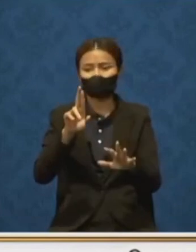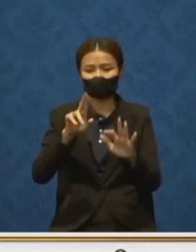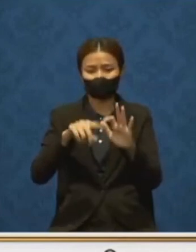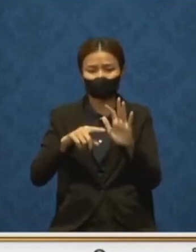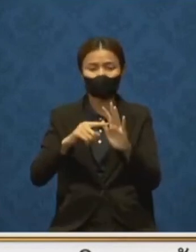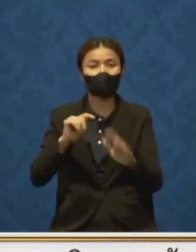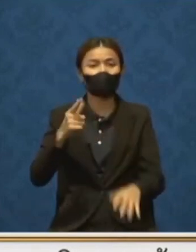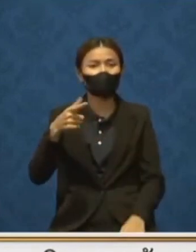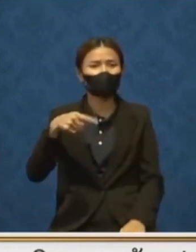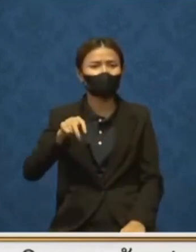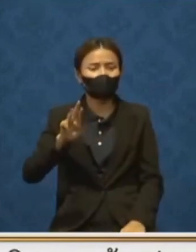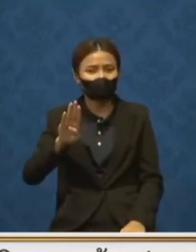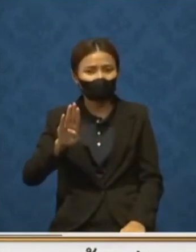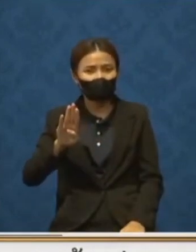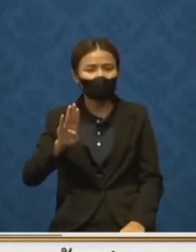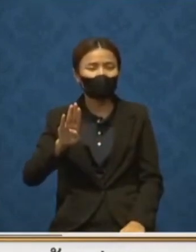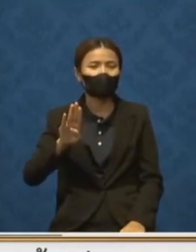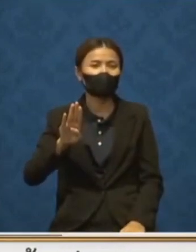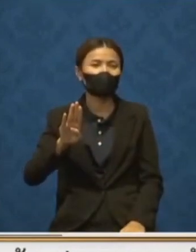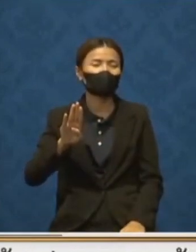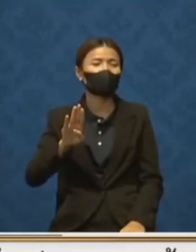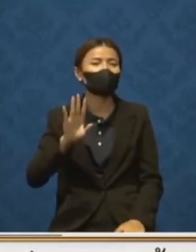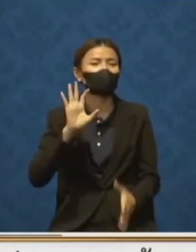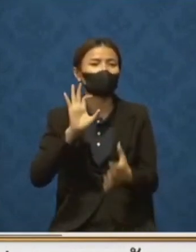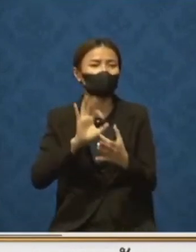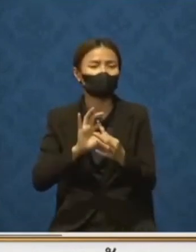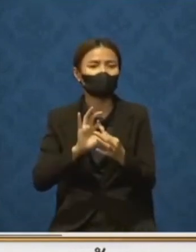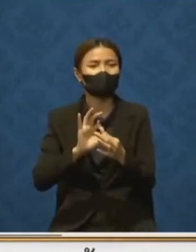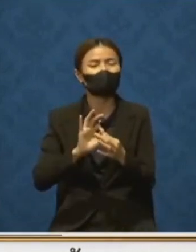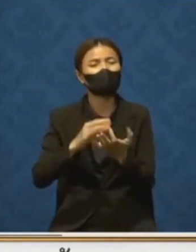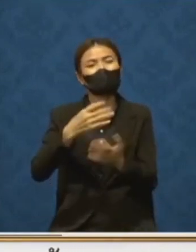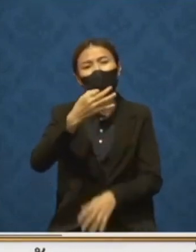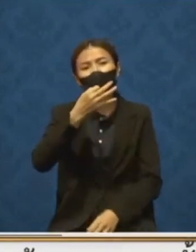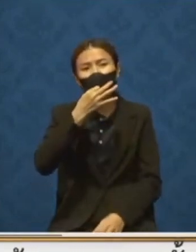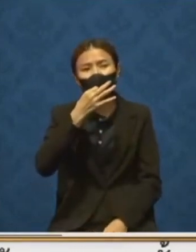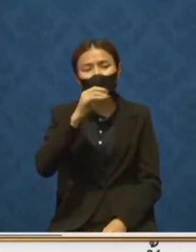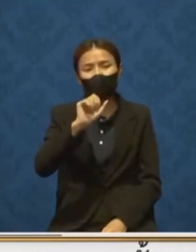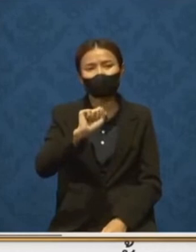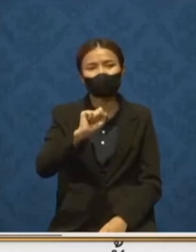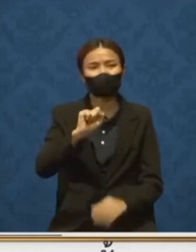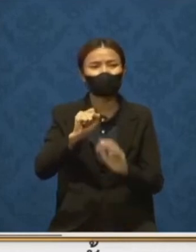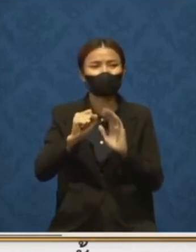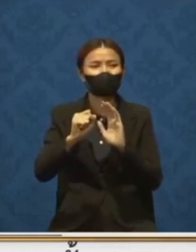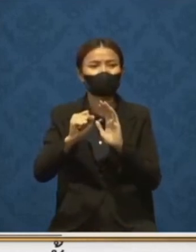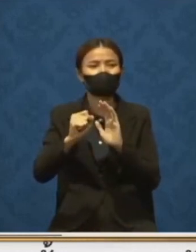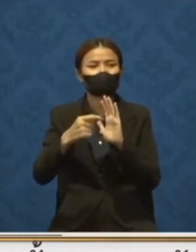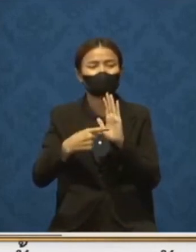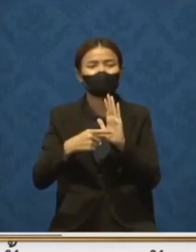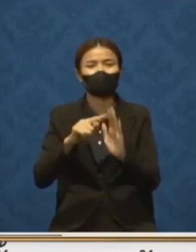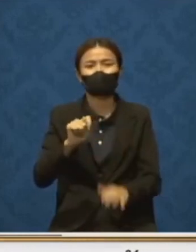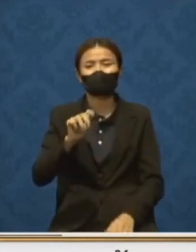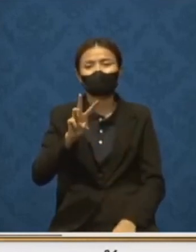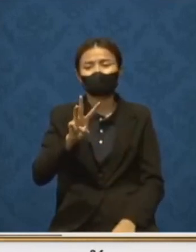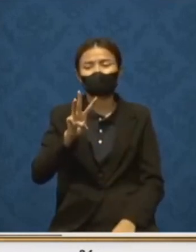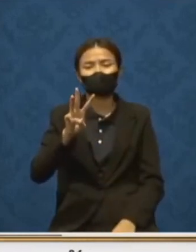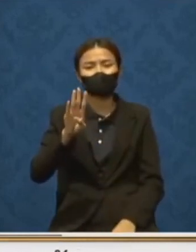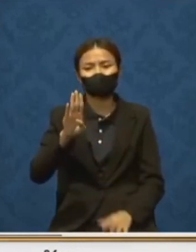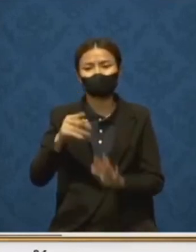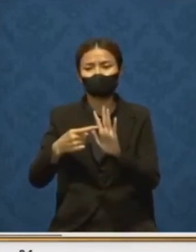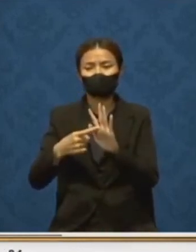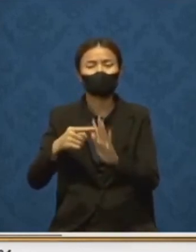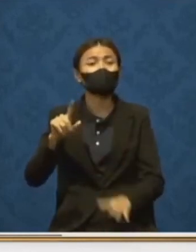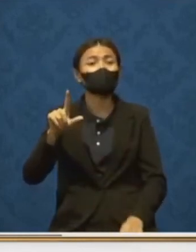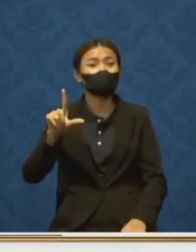วบาลพ.ศ.ซึ่งคณะกรรมการร่วมกันพิจารณาเสร็จแล้วผมขอเชิญคณะกรรมการเข้าประจำ